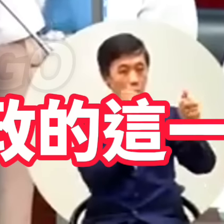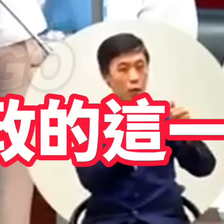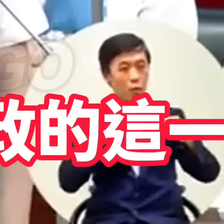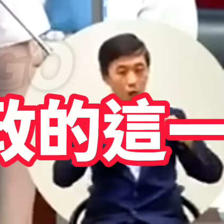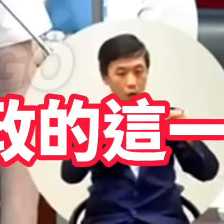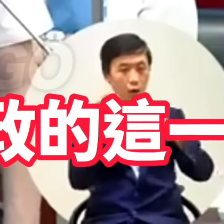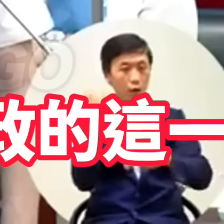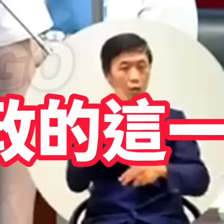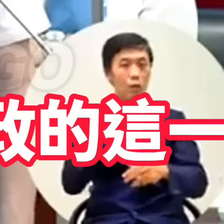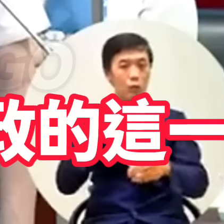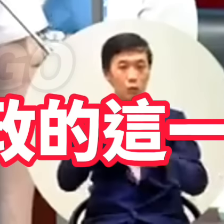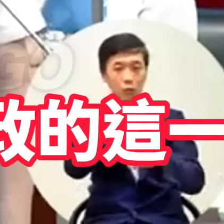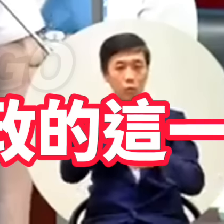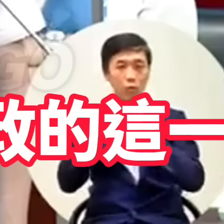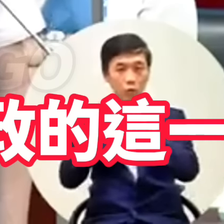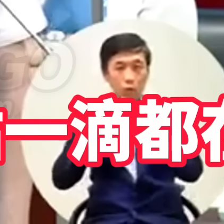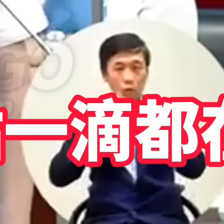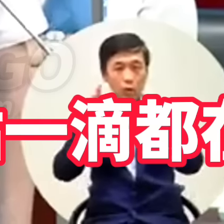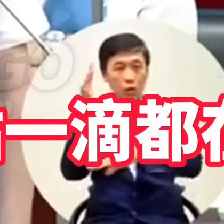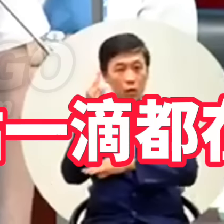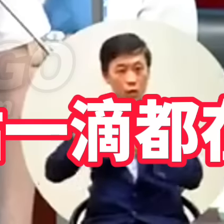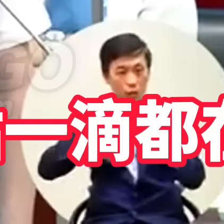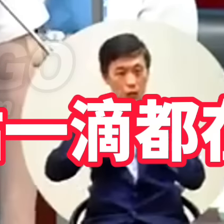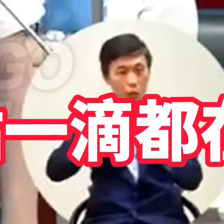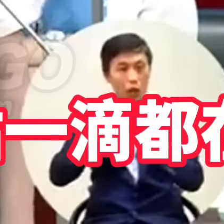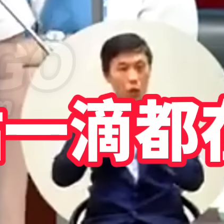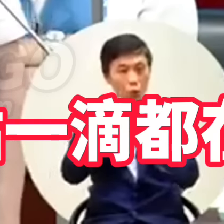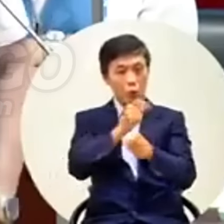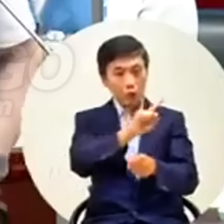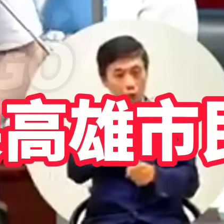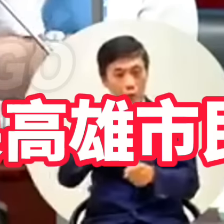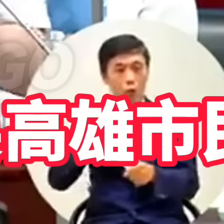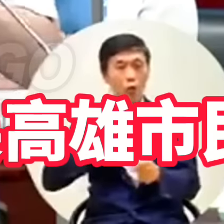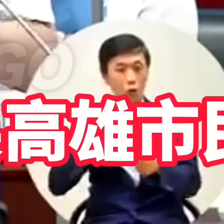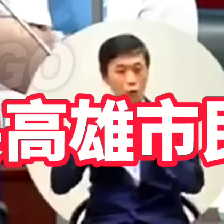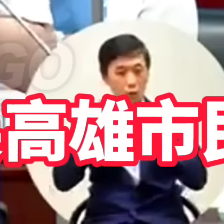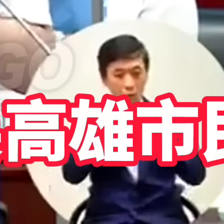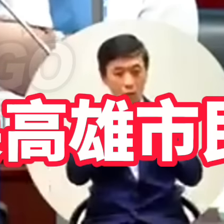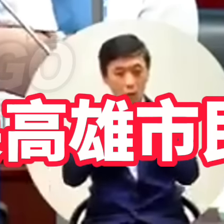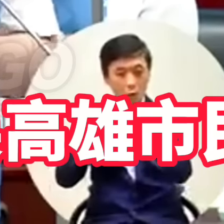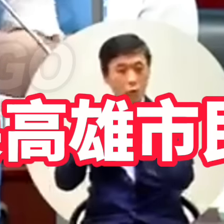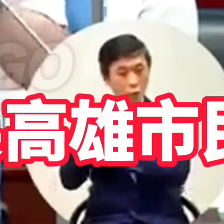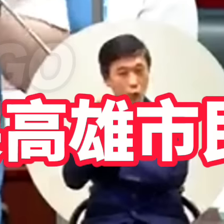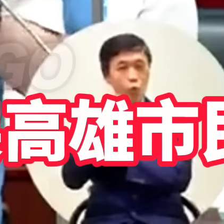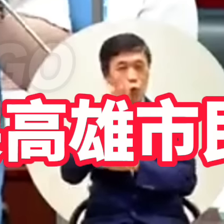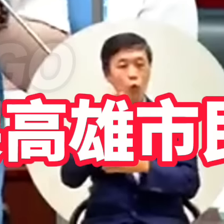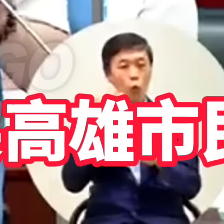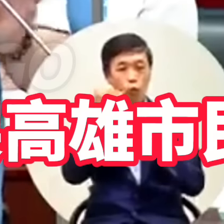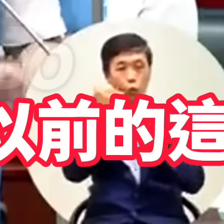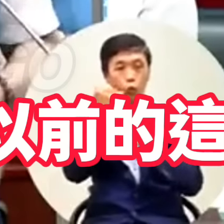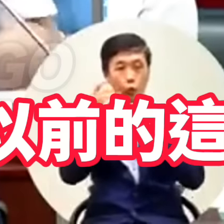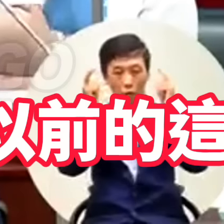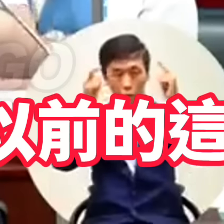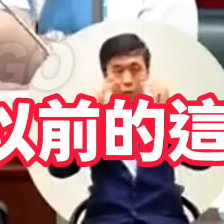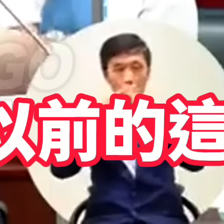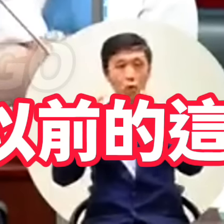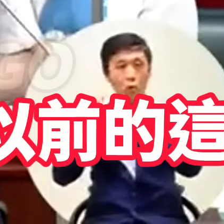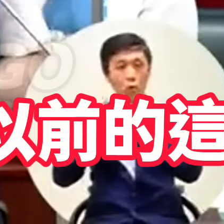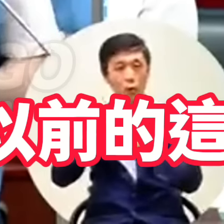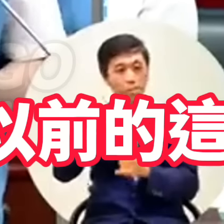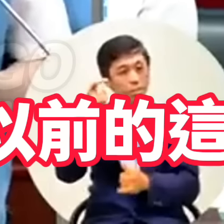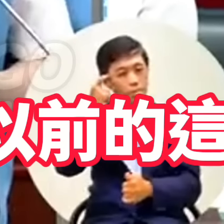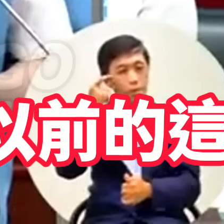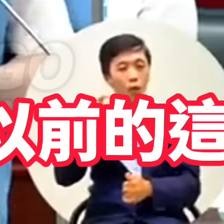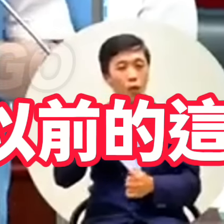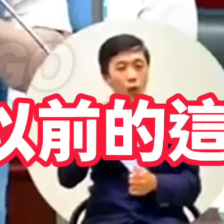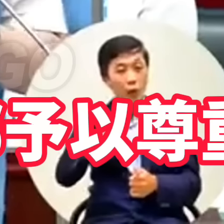的这一个该做的一点一滴都在做。那如果高雄市民认为还要回到以